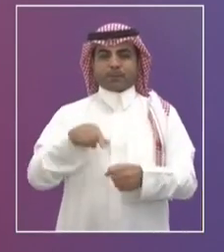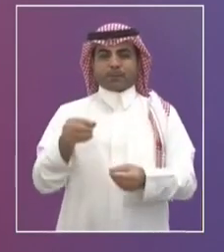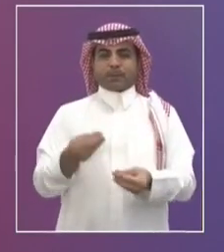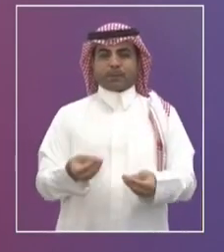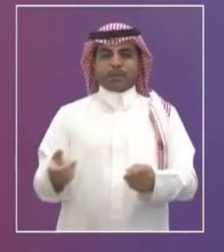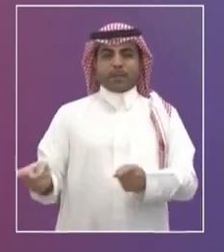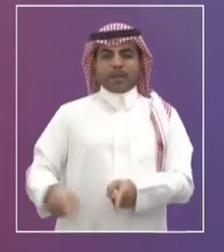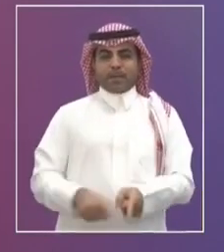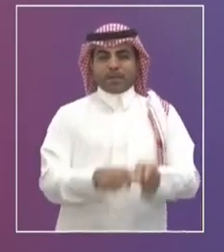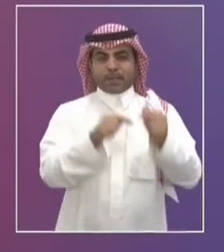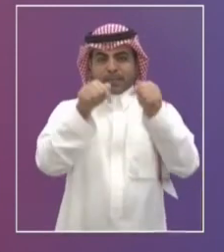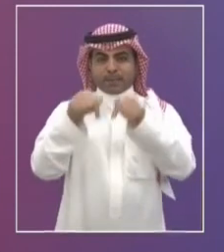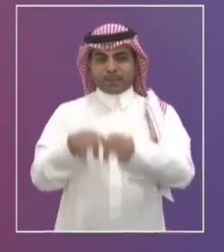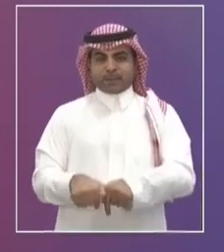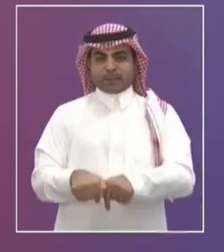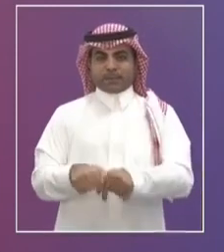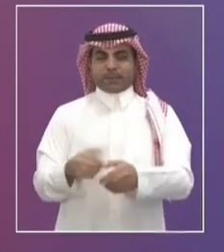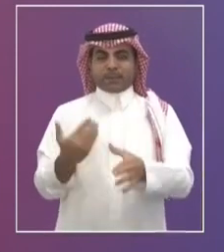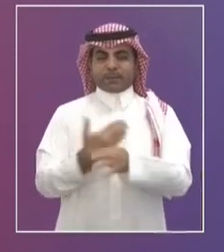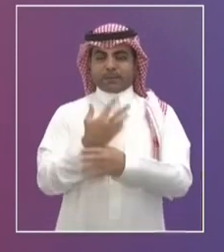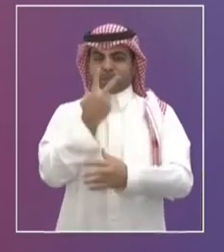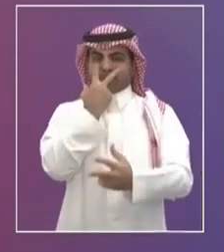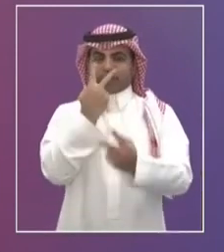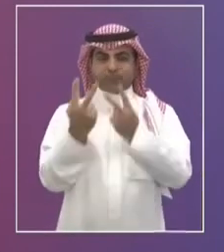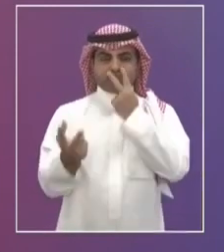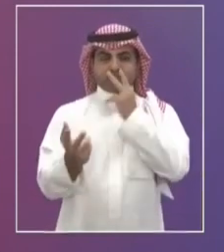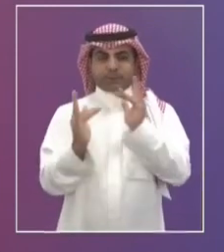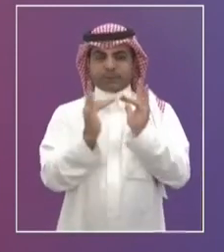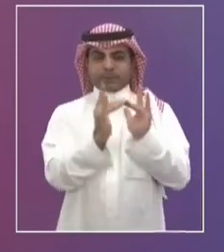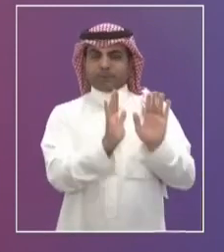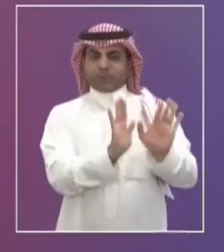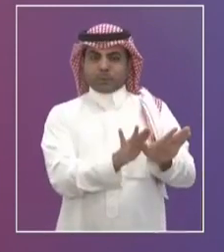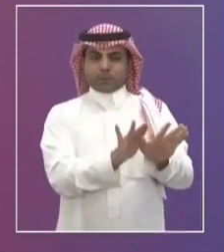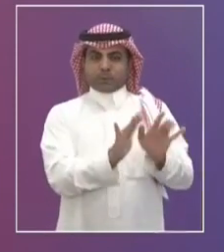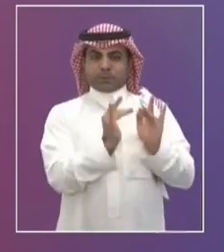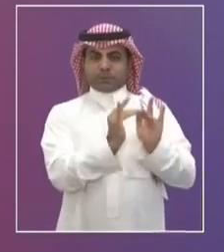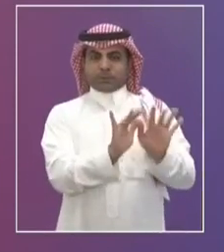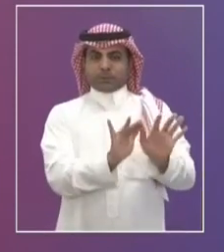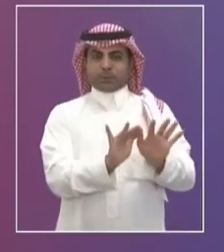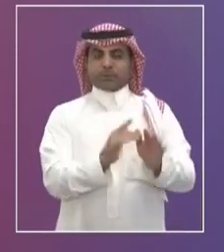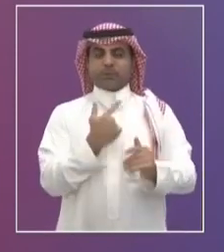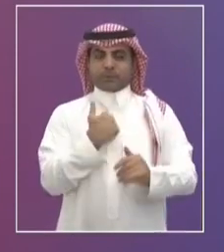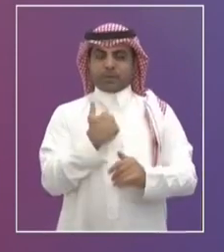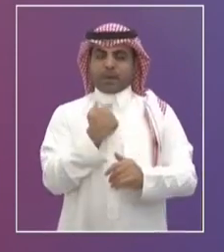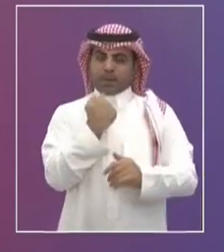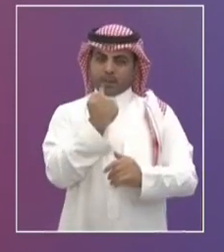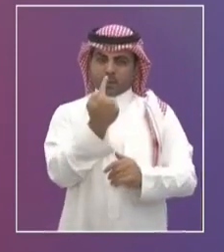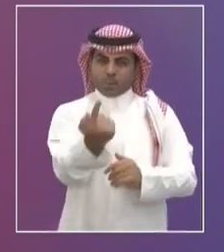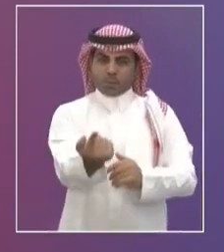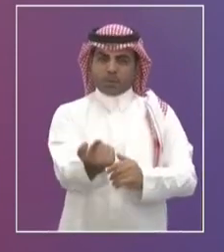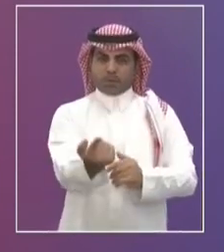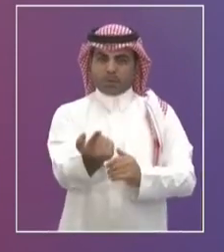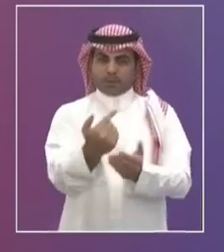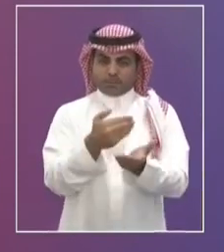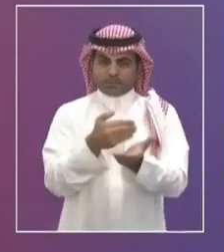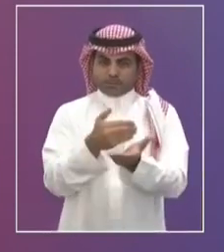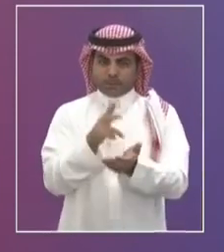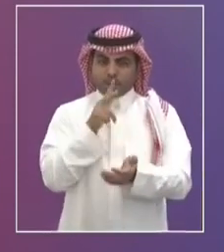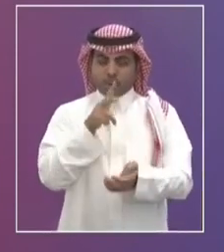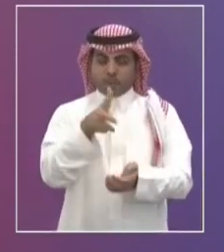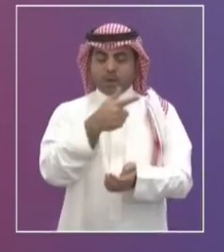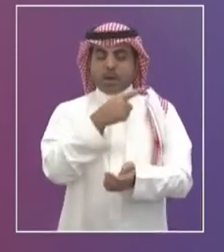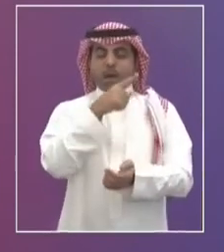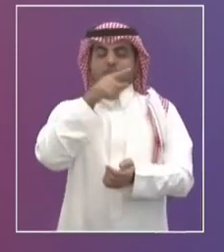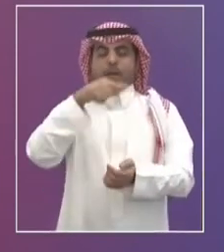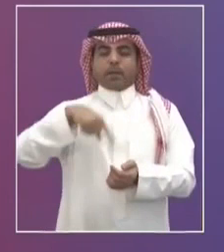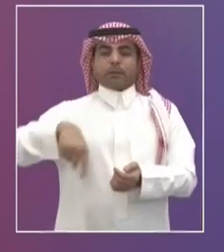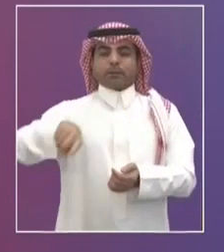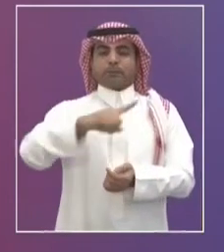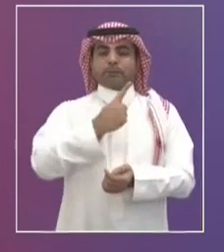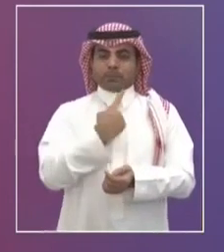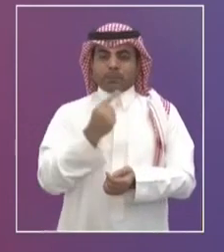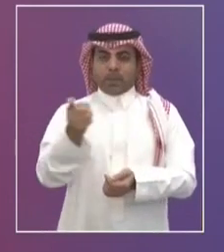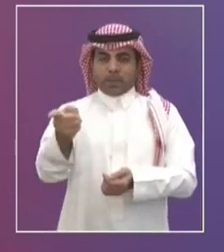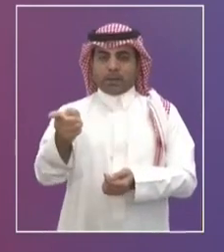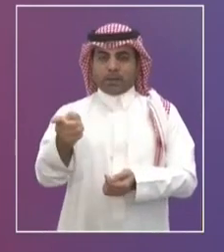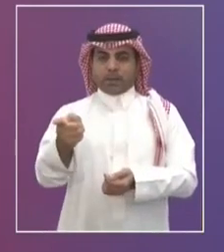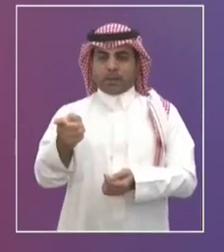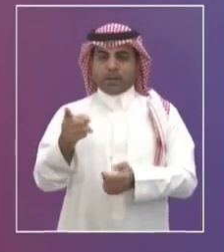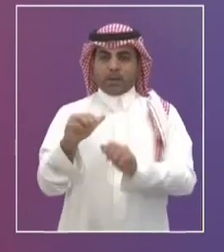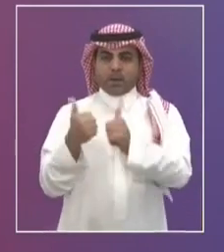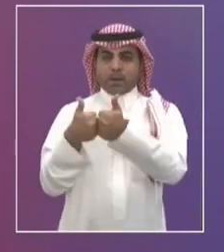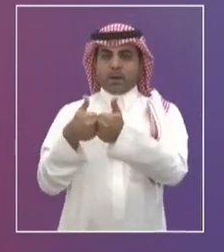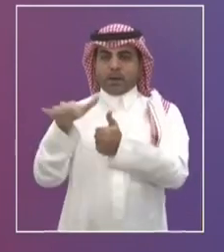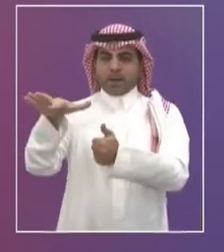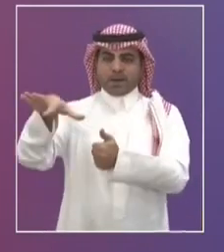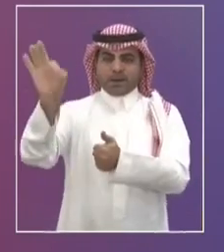وحتى في ظل وجود هذه الأسرة، ما زلت أقول لا يرغب أحد فينا أن يكون أحد من أهله